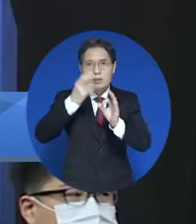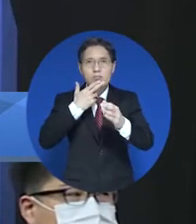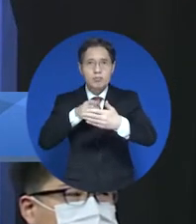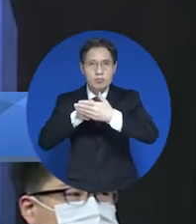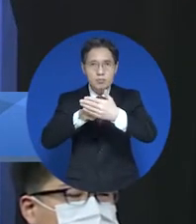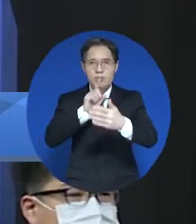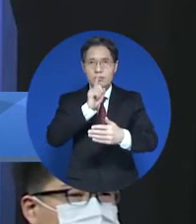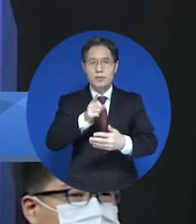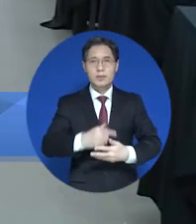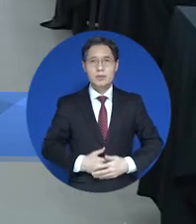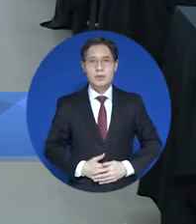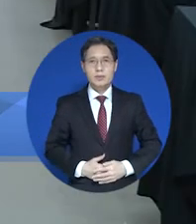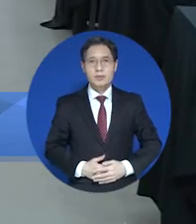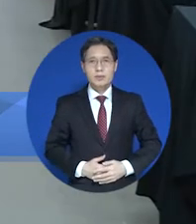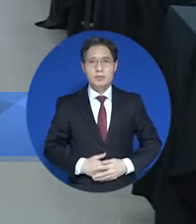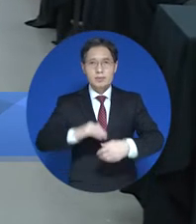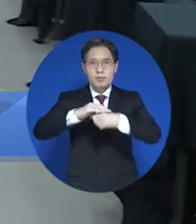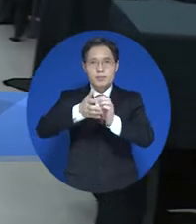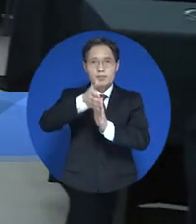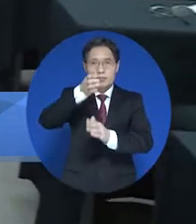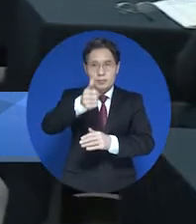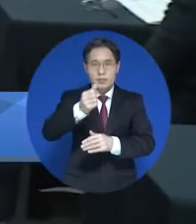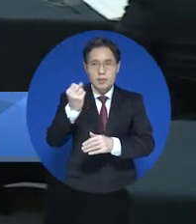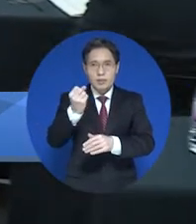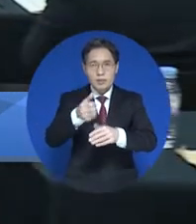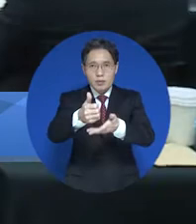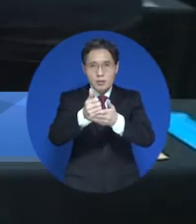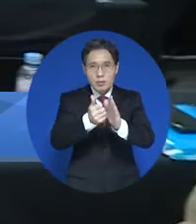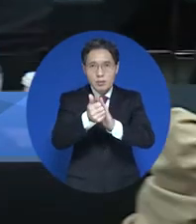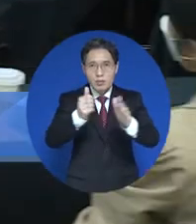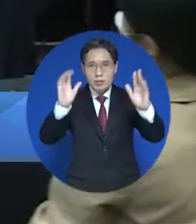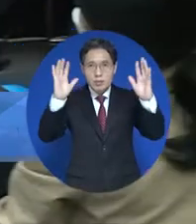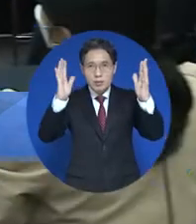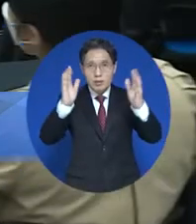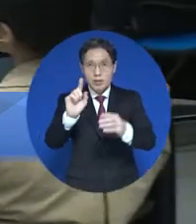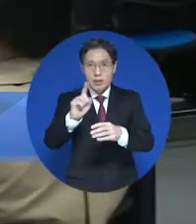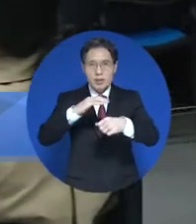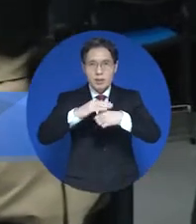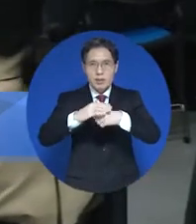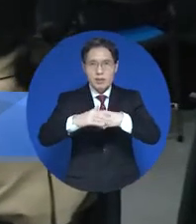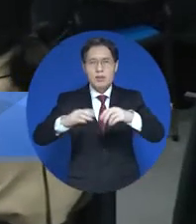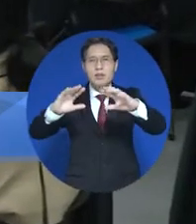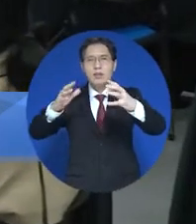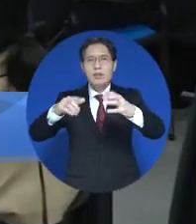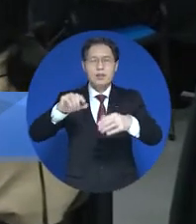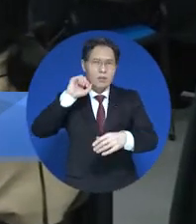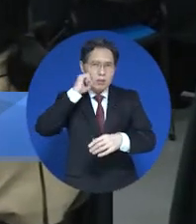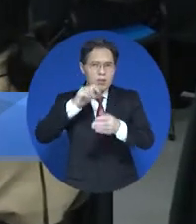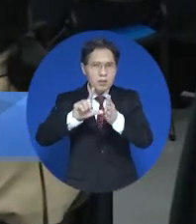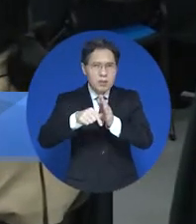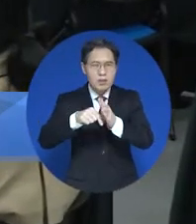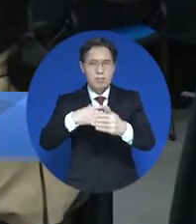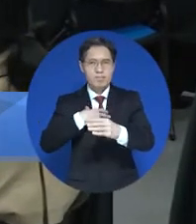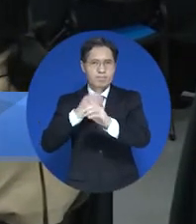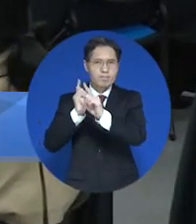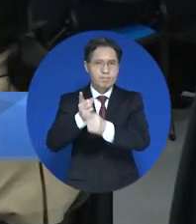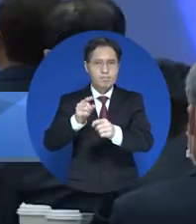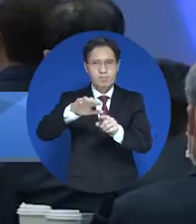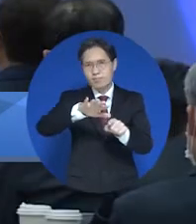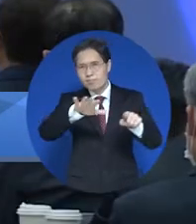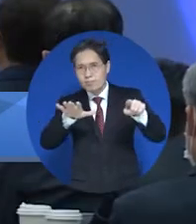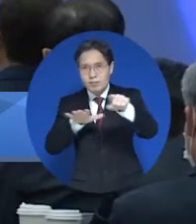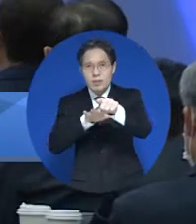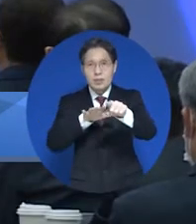말했습니다 권영진 시장은 환영사에서 대구시는 나라가 어려울 때마다 위기 극복의 앞장섰고